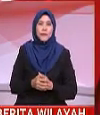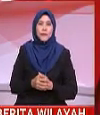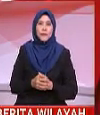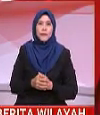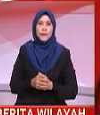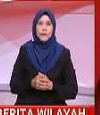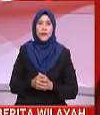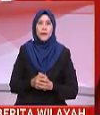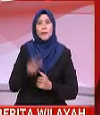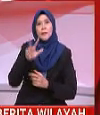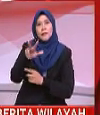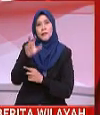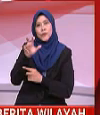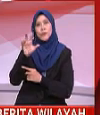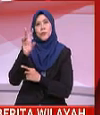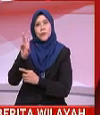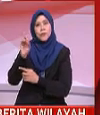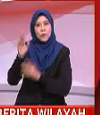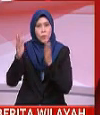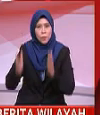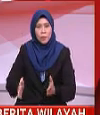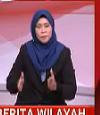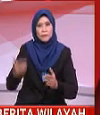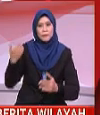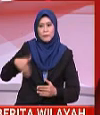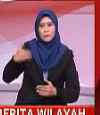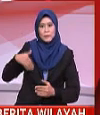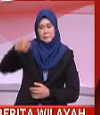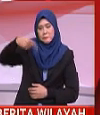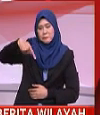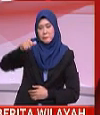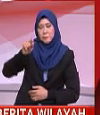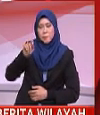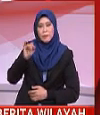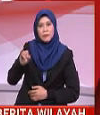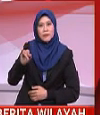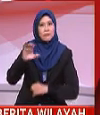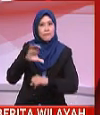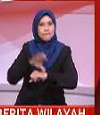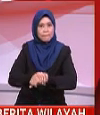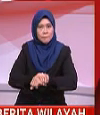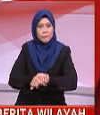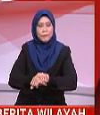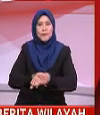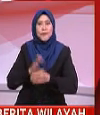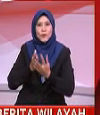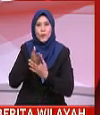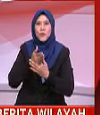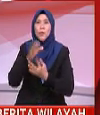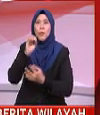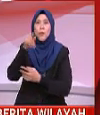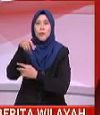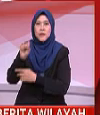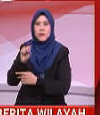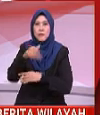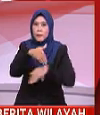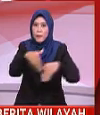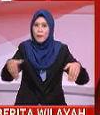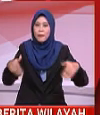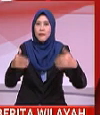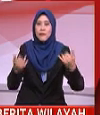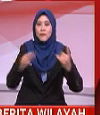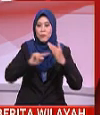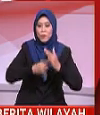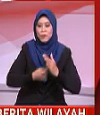Sementara itu, seramai 370 pendatang asing tanpa izin parti telah ditahan menerusi operasi benteng setakat ini